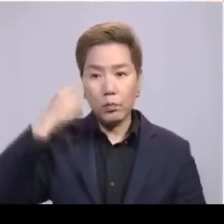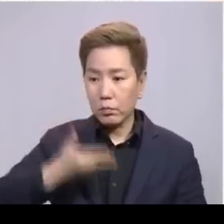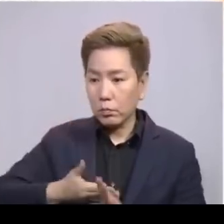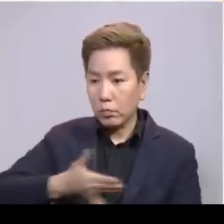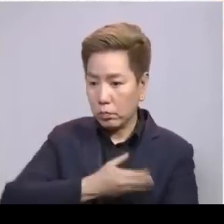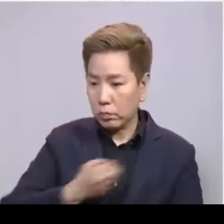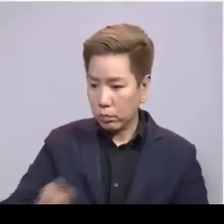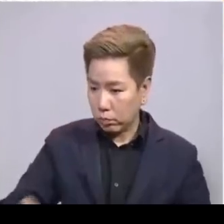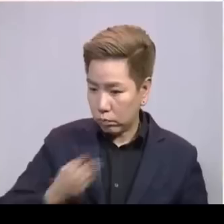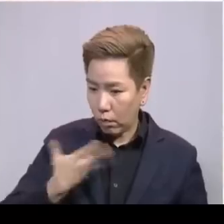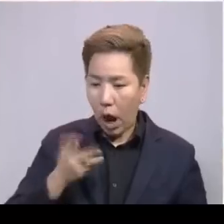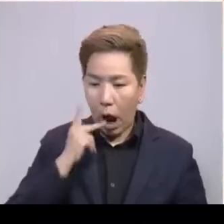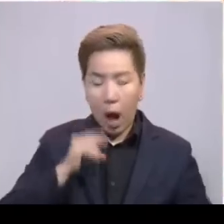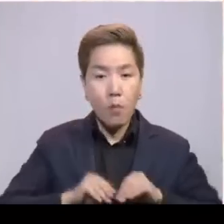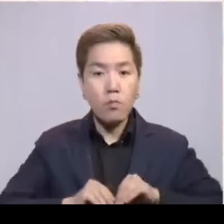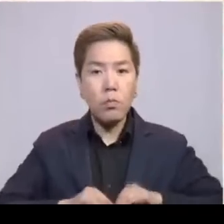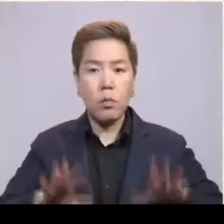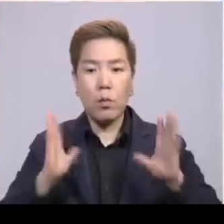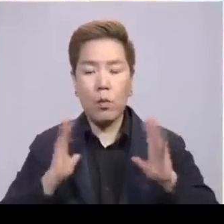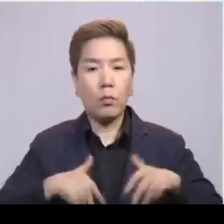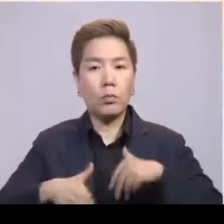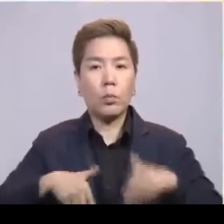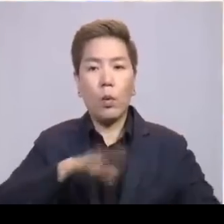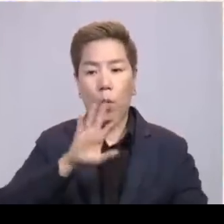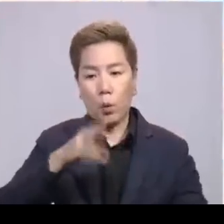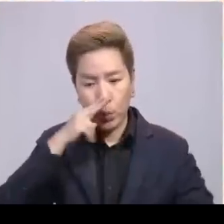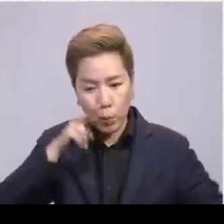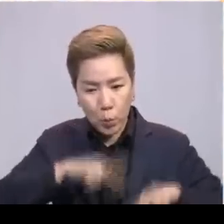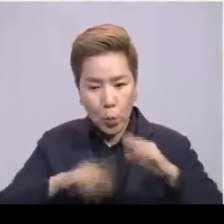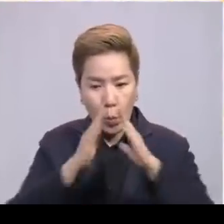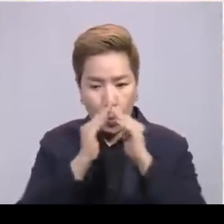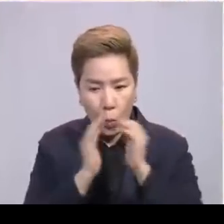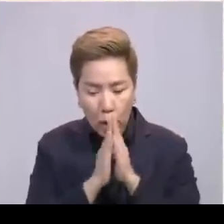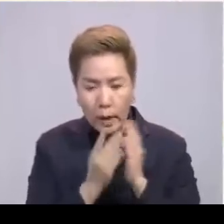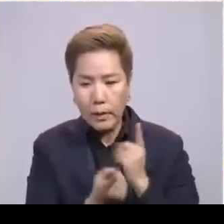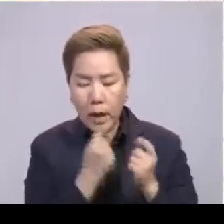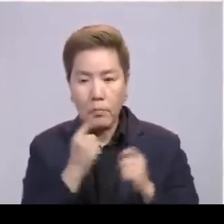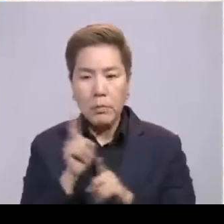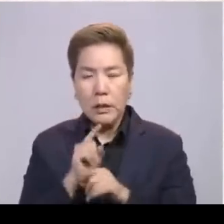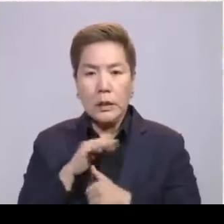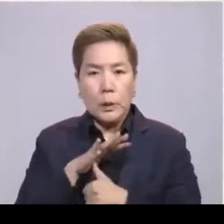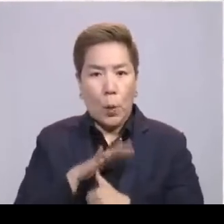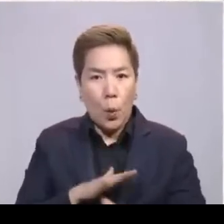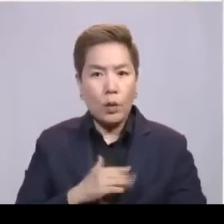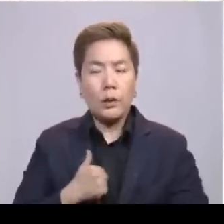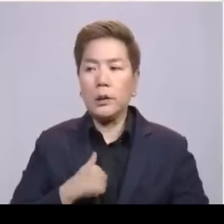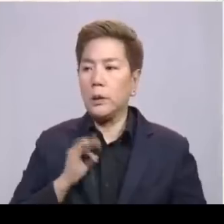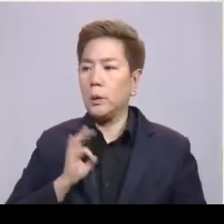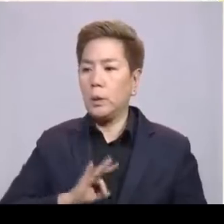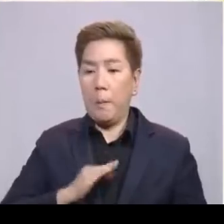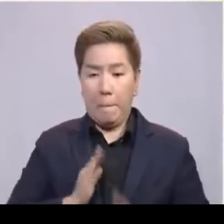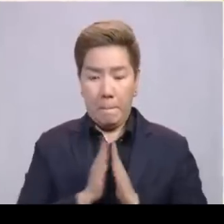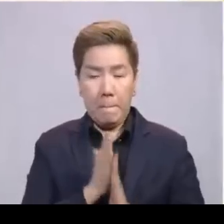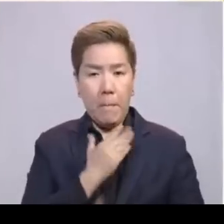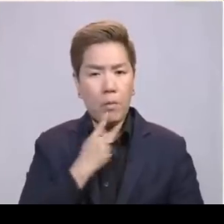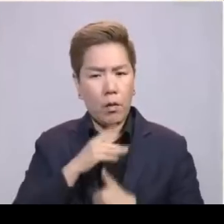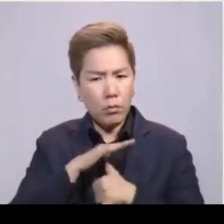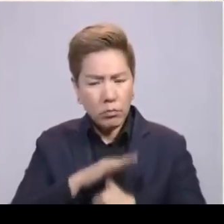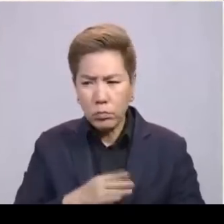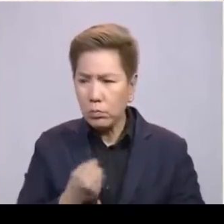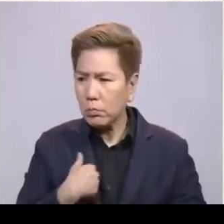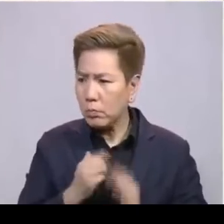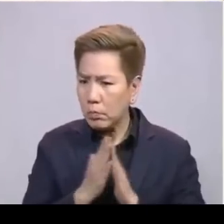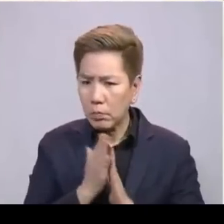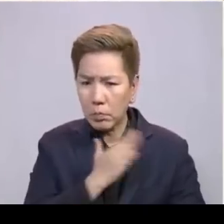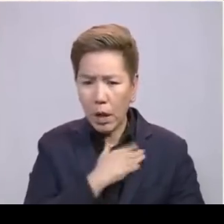เพราะมีข่าวออกไปเช่นนี้ก็เลยทำให้ญาติโยมคนที่ดูแลวัดสอบถามแล้วก็กดดันอาตมาว่าอันนี้ท่านเจ้าอาวาสบอกนะกดดัน